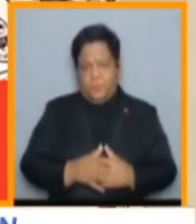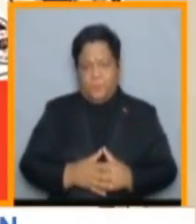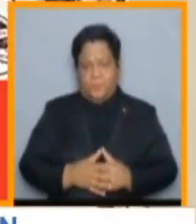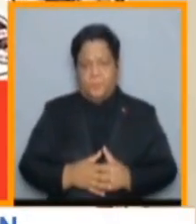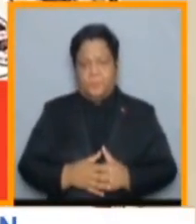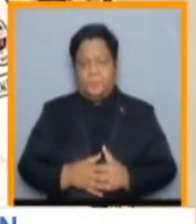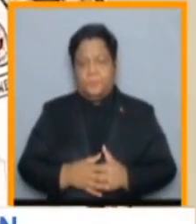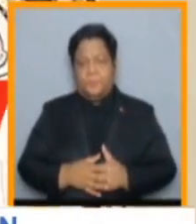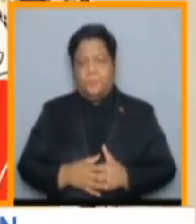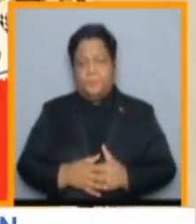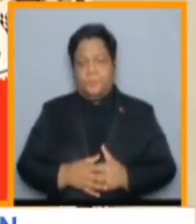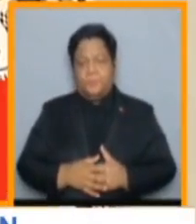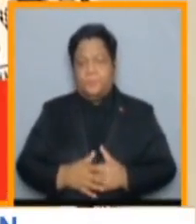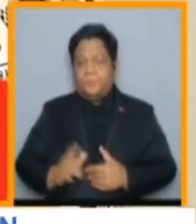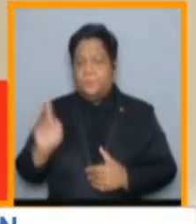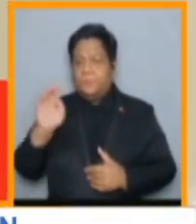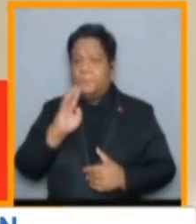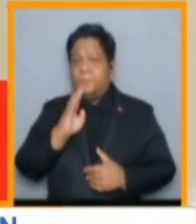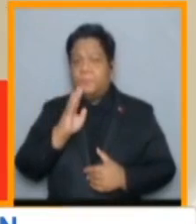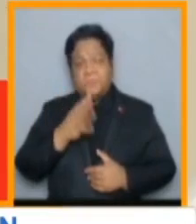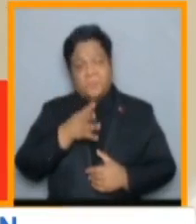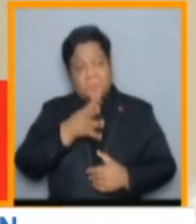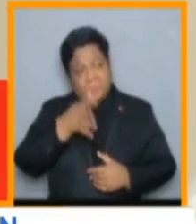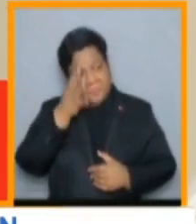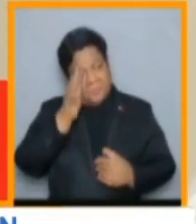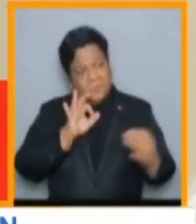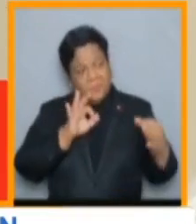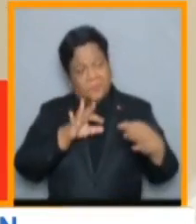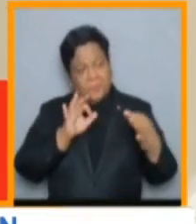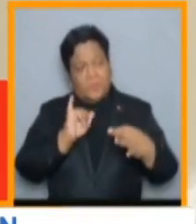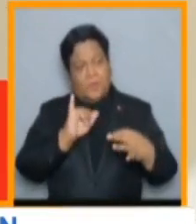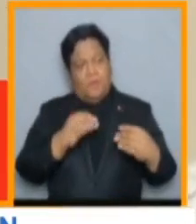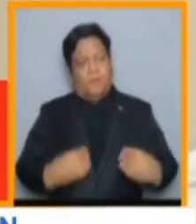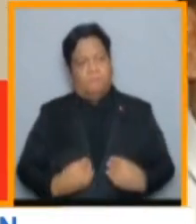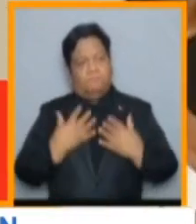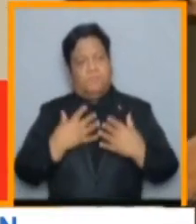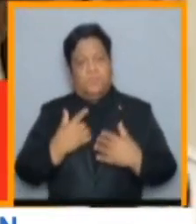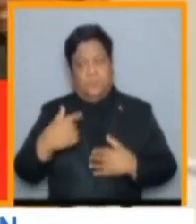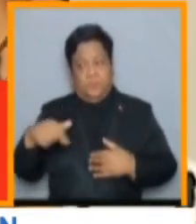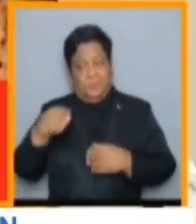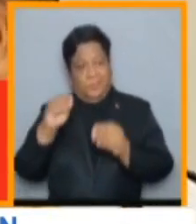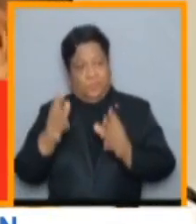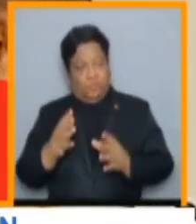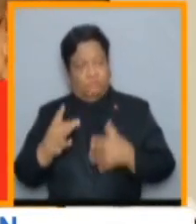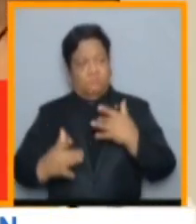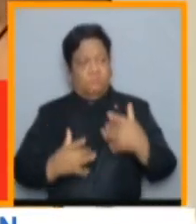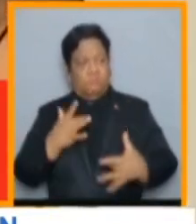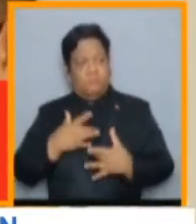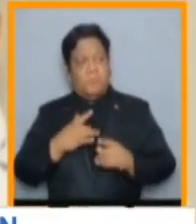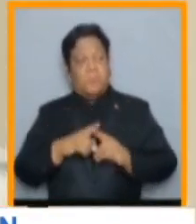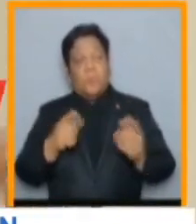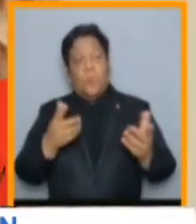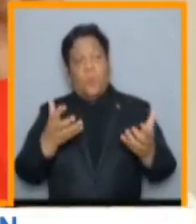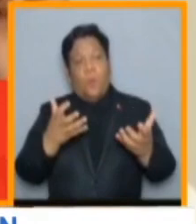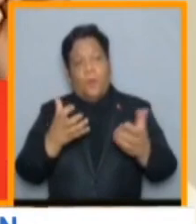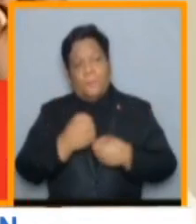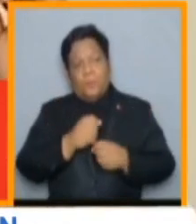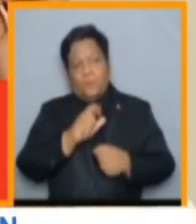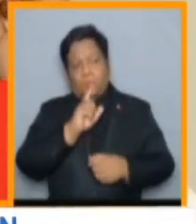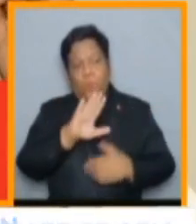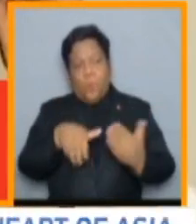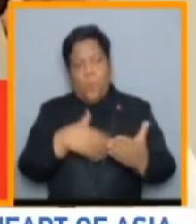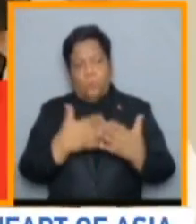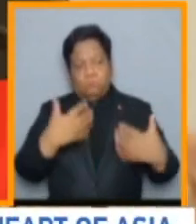Feedback ng mga magulang ang isa sa naging inspirasyon namin. Ang mga guro, excited din, pero sinigurado namin na lahat dapat ay vaccinated.